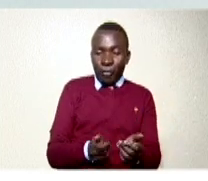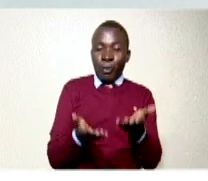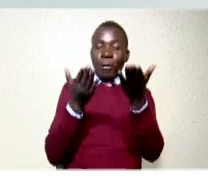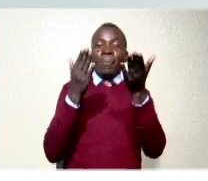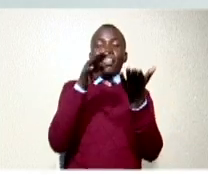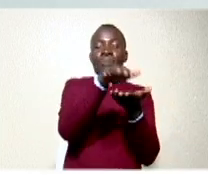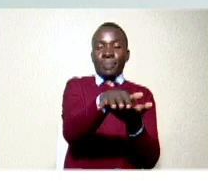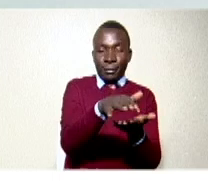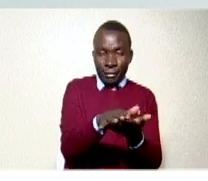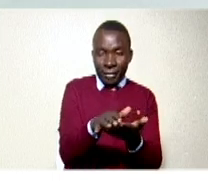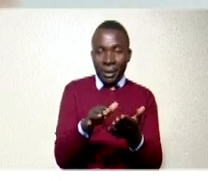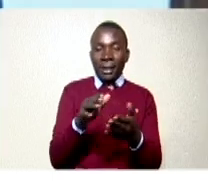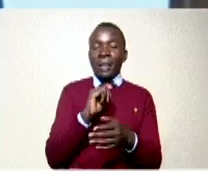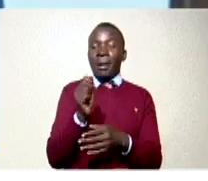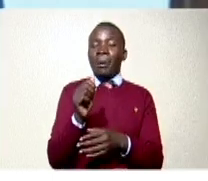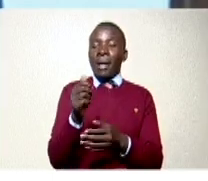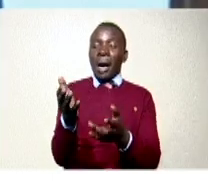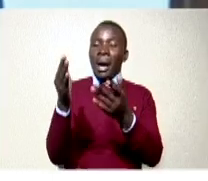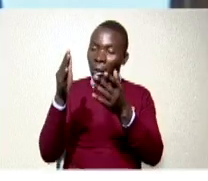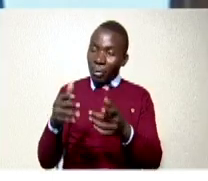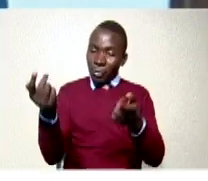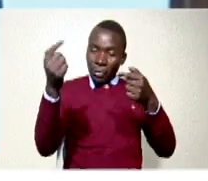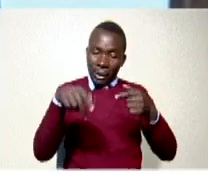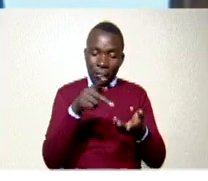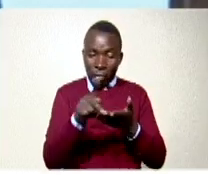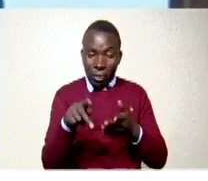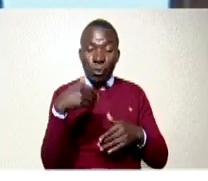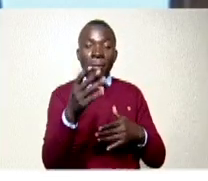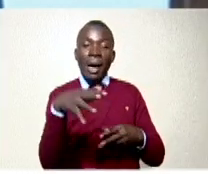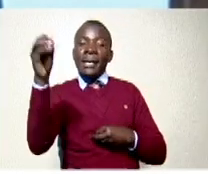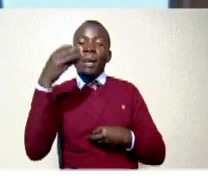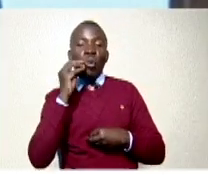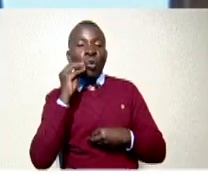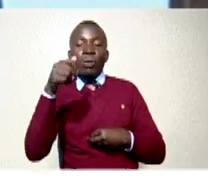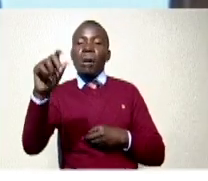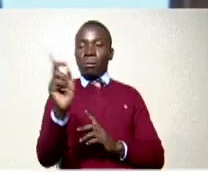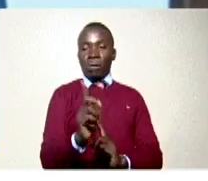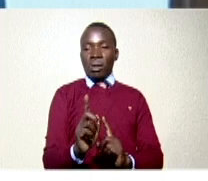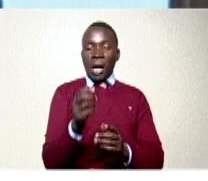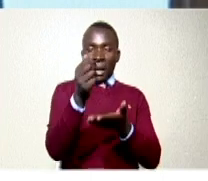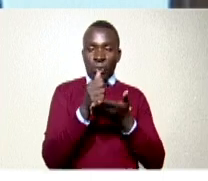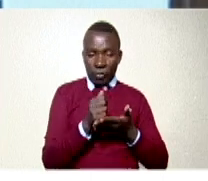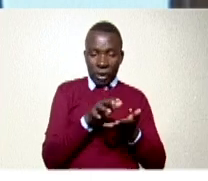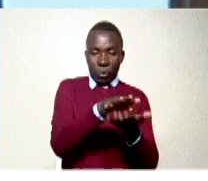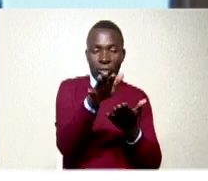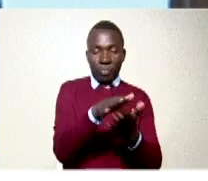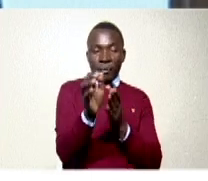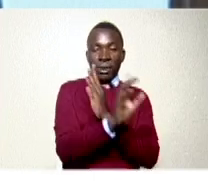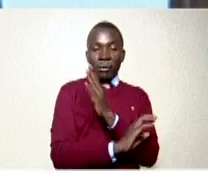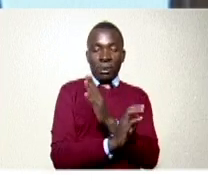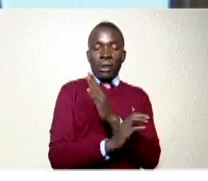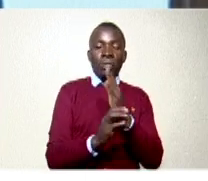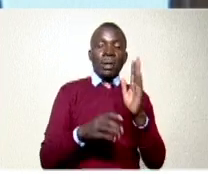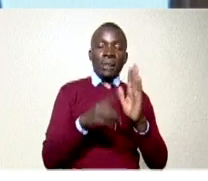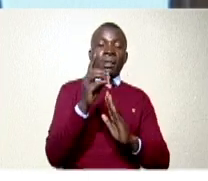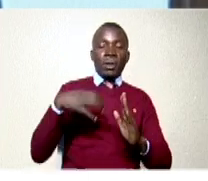ishoramari ntabwo ari umuntu uje ngo arasahuye arajyanye iwabo ahubwo arimo aradufasha gushora imari mu gihugu cyacu no guteza imbere ubukungu bwacu